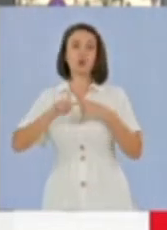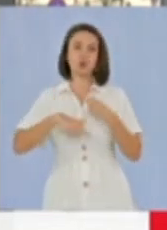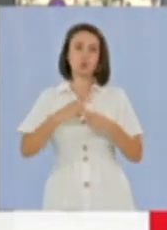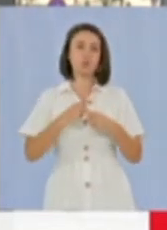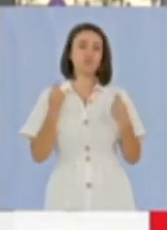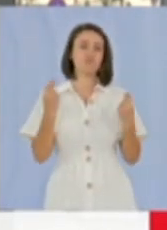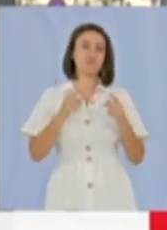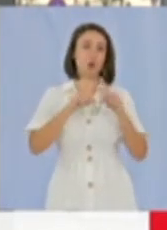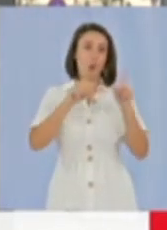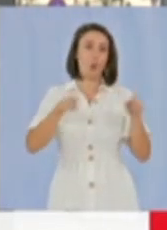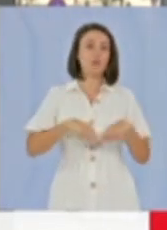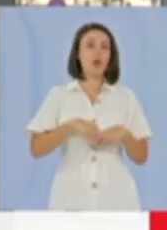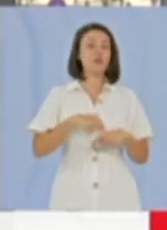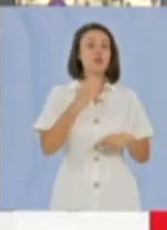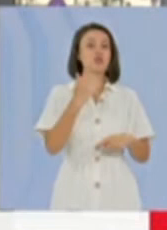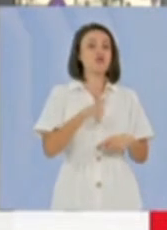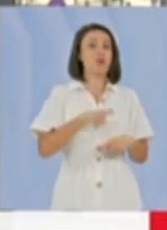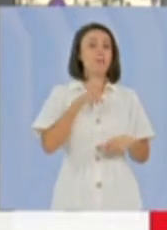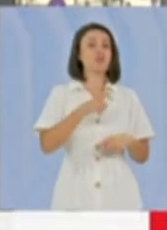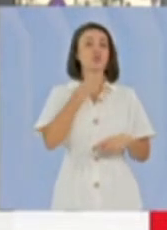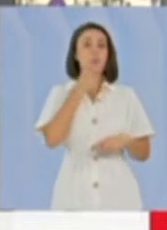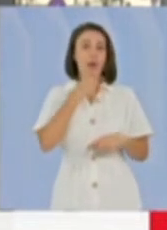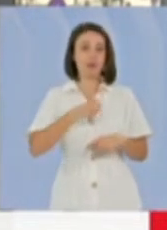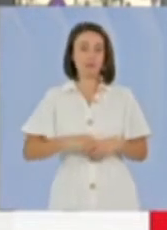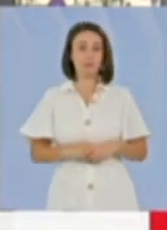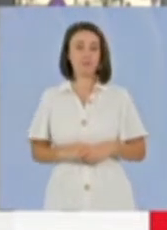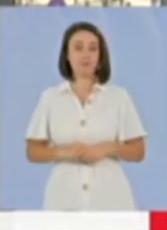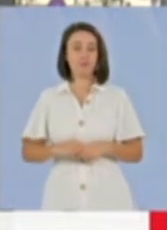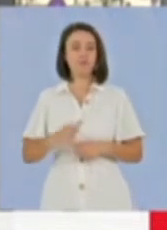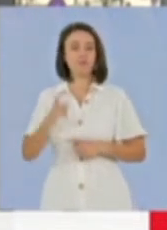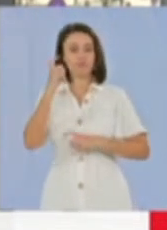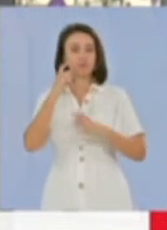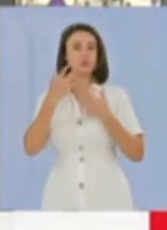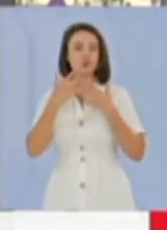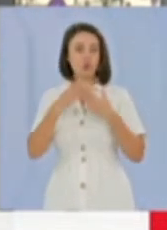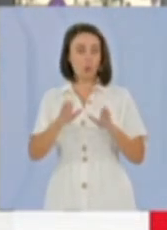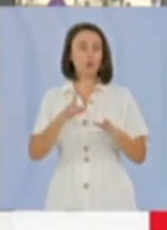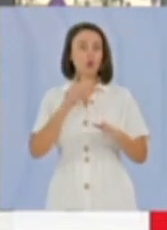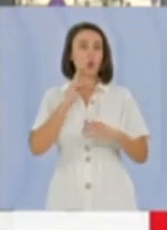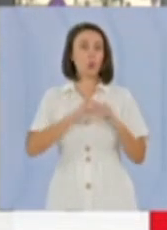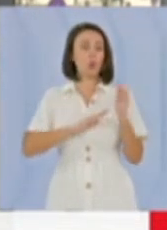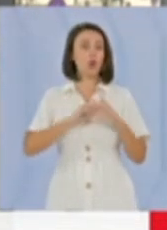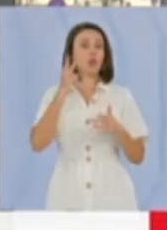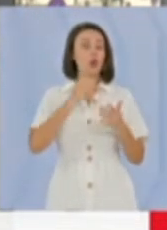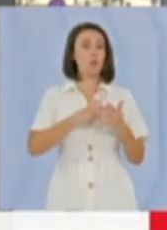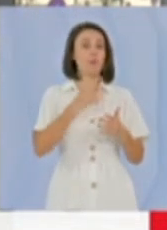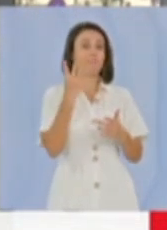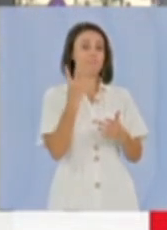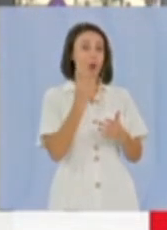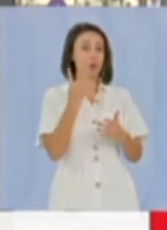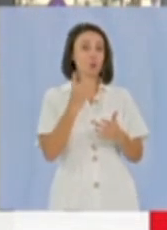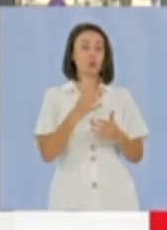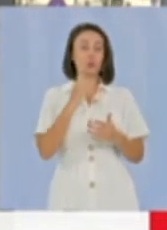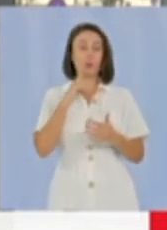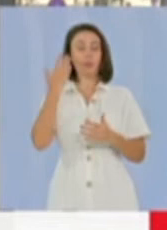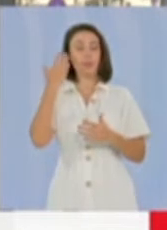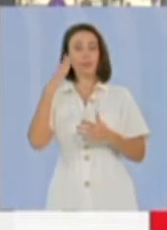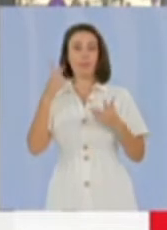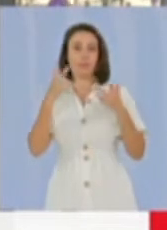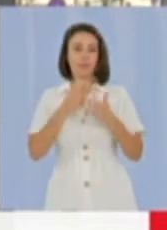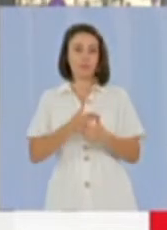contractuală de nici mai mult, nici mai puțin de 17 ani. Coșmarul început odată cu lucrările din 2004 nu pare departe de a se